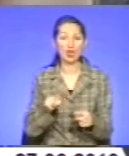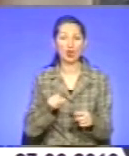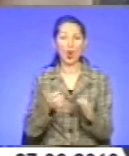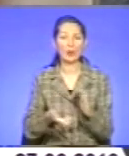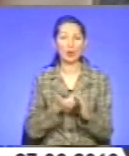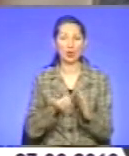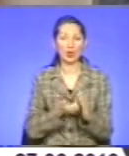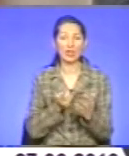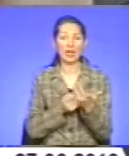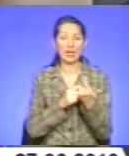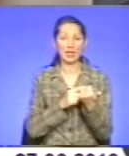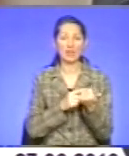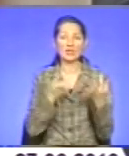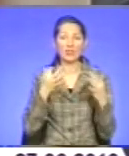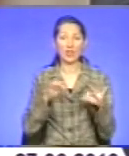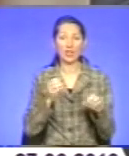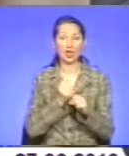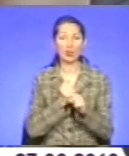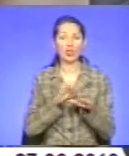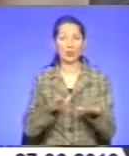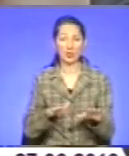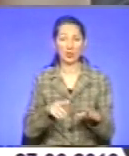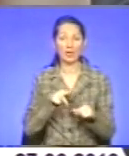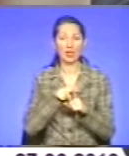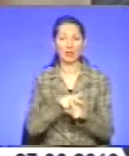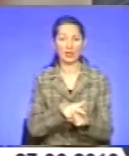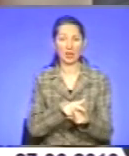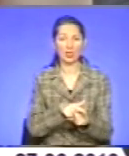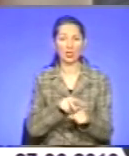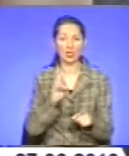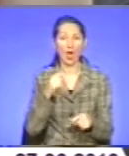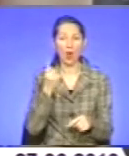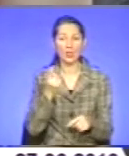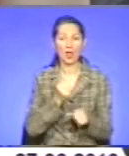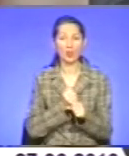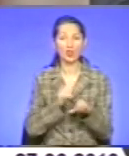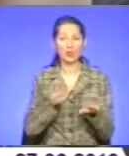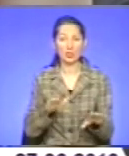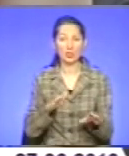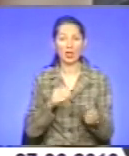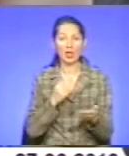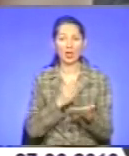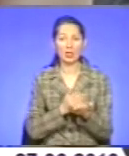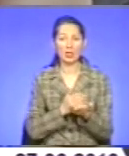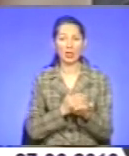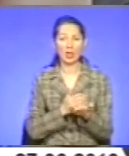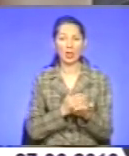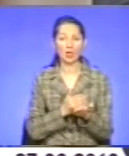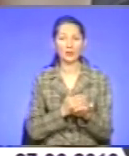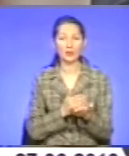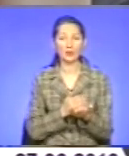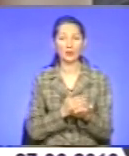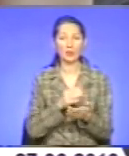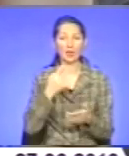недостатня кількість вільних робочих місць. Навантаження на одне робоче місце на сьогоднішній день складає